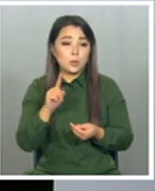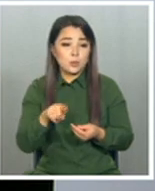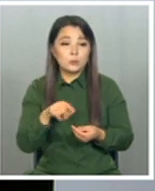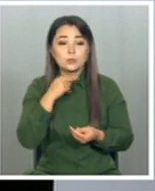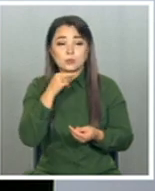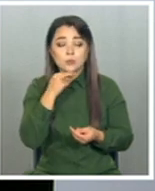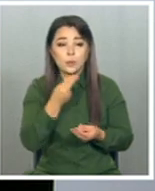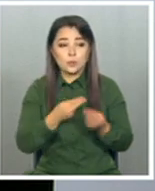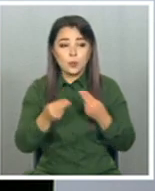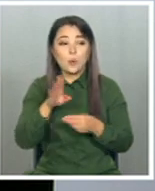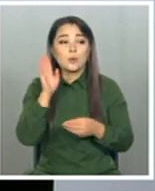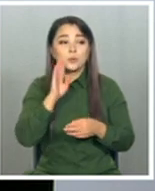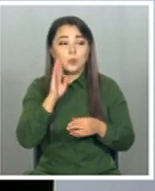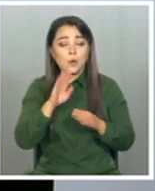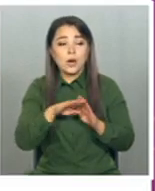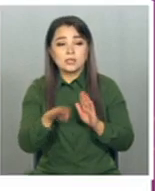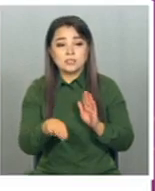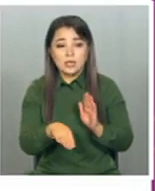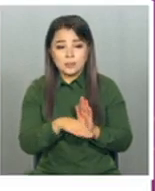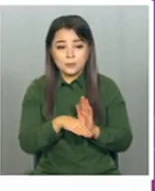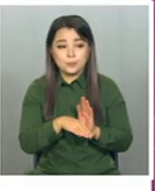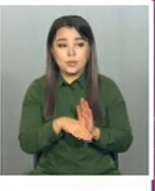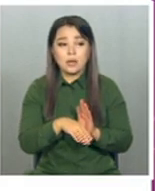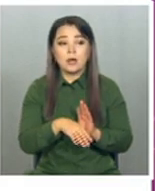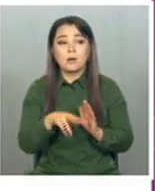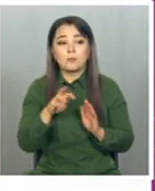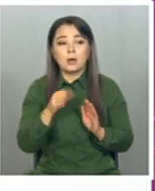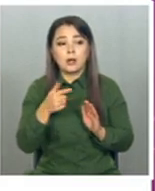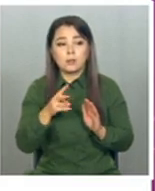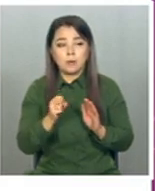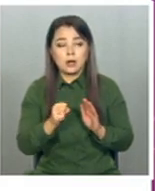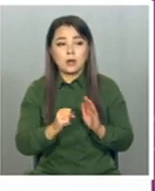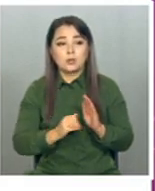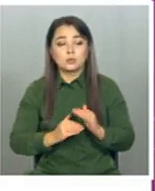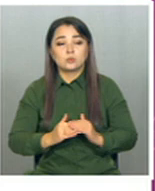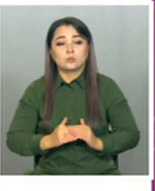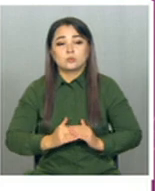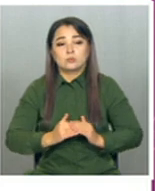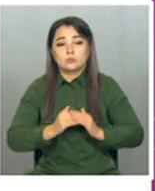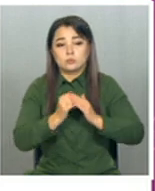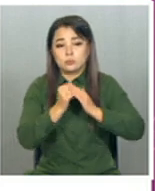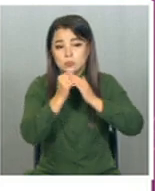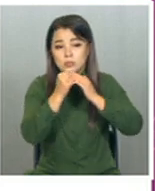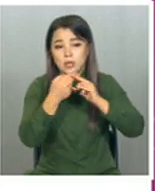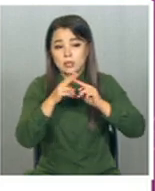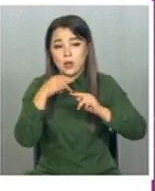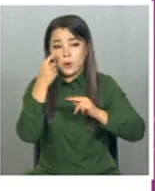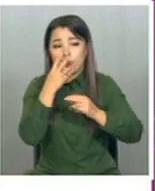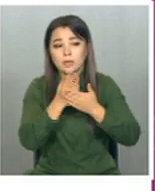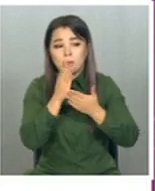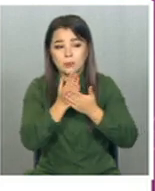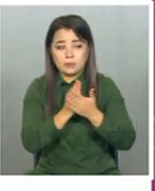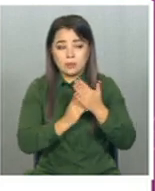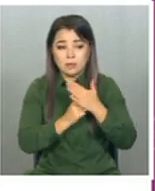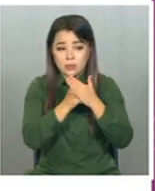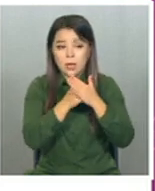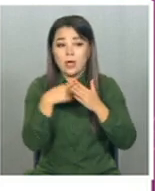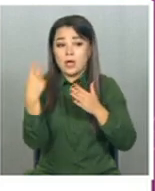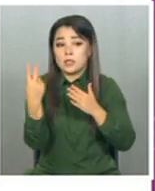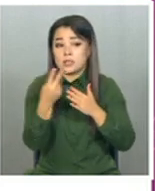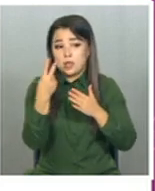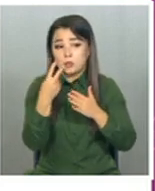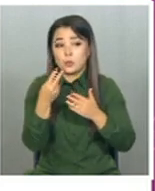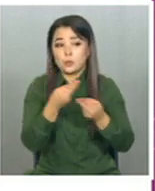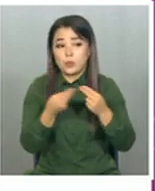балар, судың астындағы магма қабаттарының жоғары қарай көтеріліп жатқан кезең бейнеленген. Екінші суретте